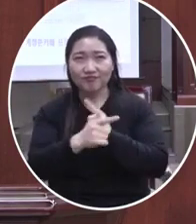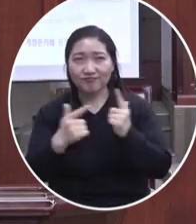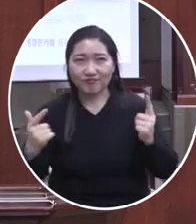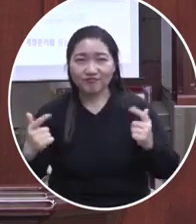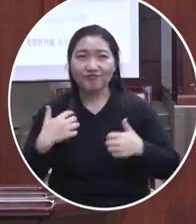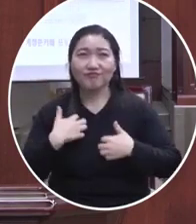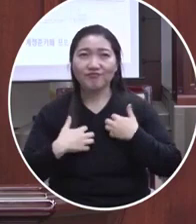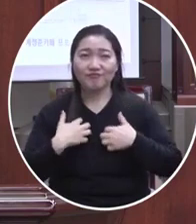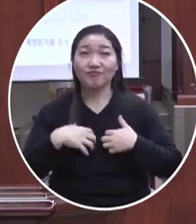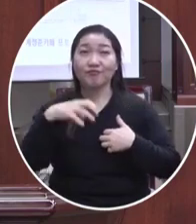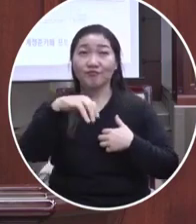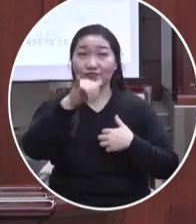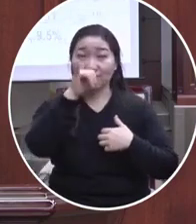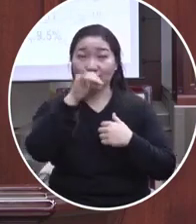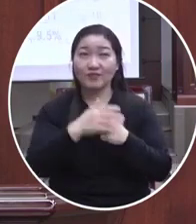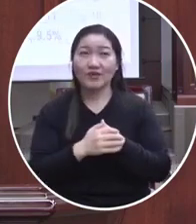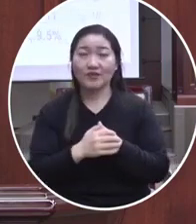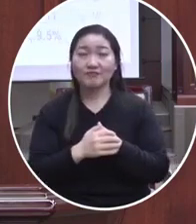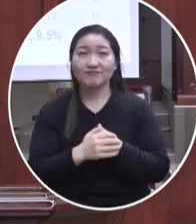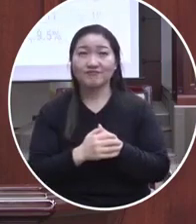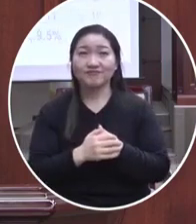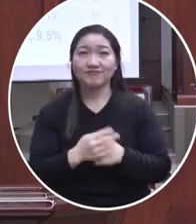볼거리와 즐길거리가 있는 곳입니다.